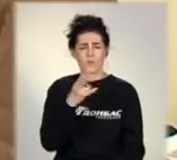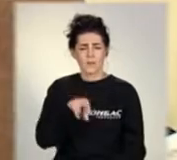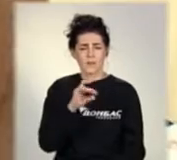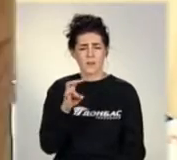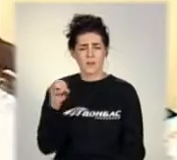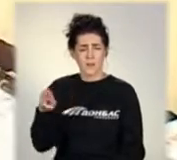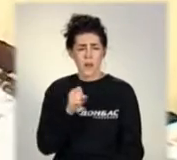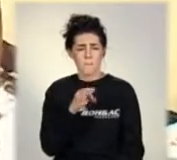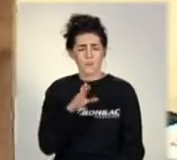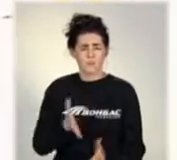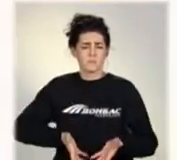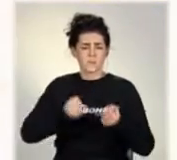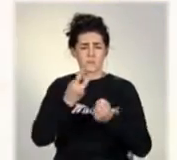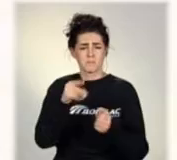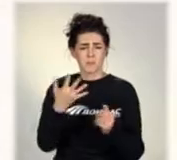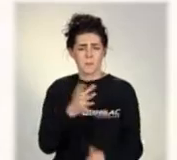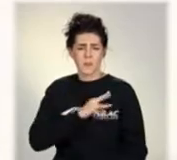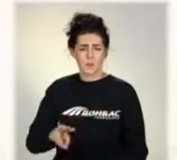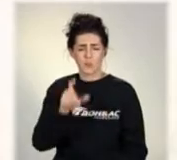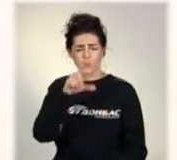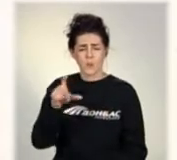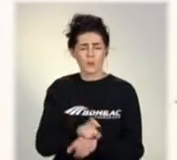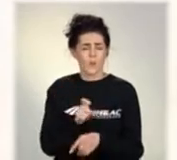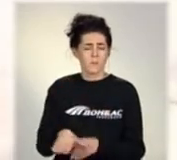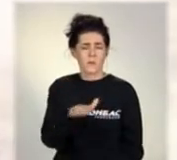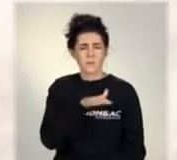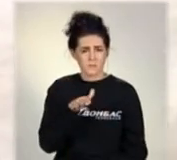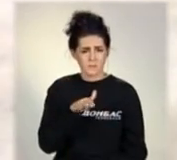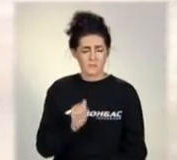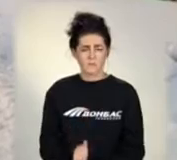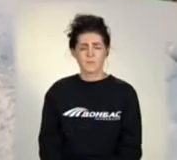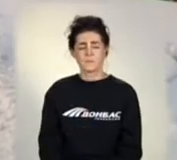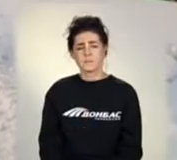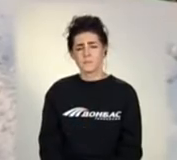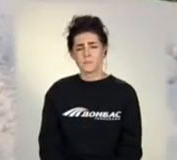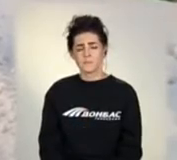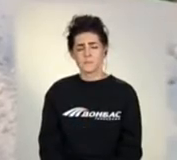мільйонів людей на Донбасі. Юлія Міншакірова, Володимир Конопля для телеканалу «Донбас».